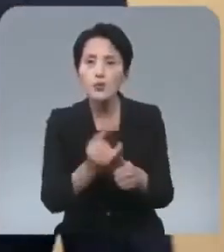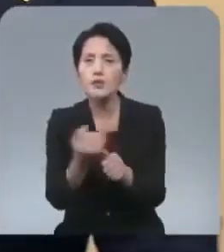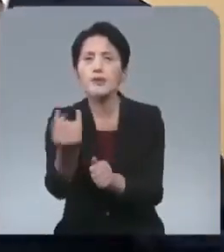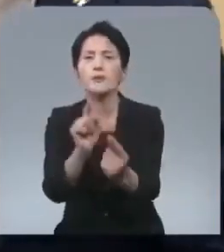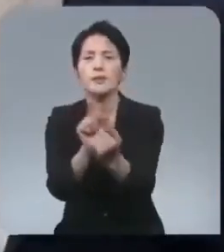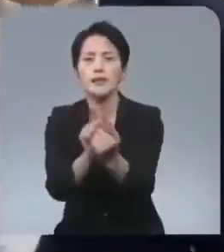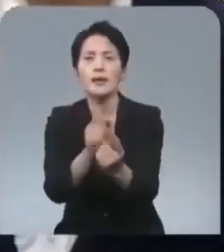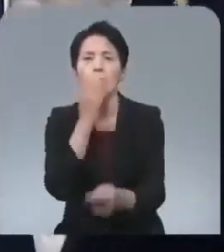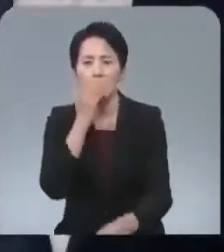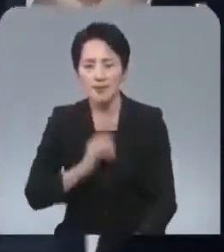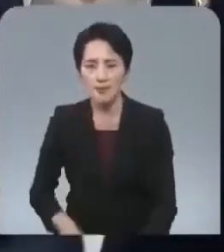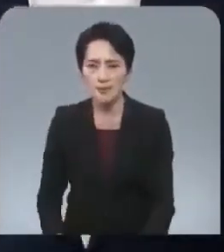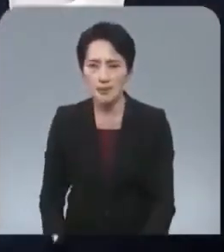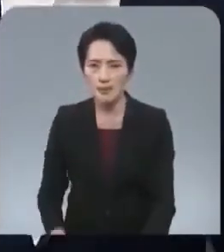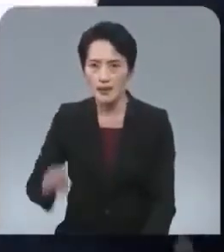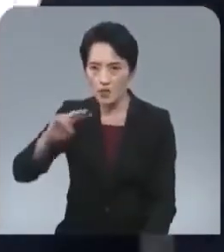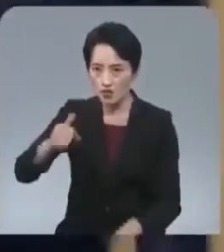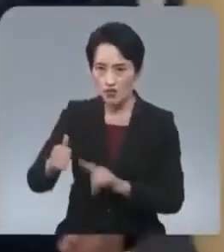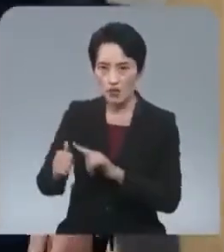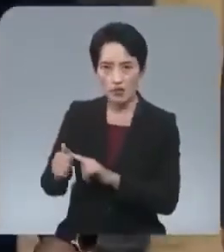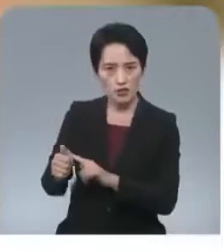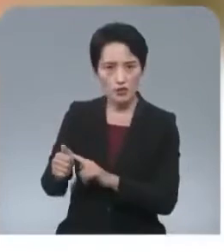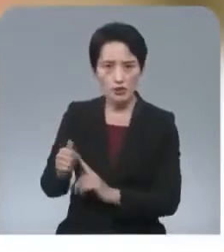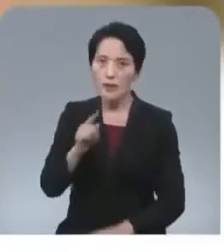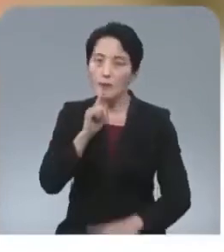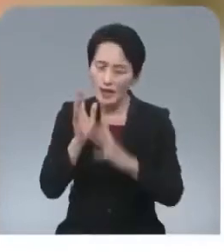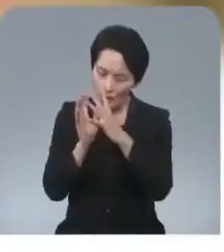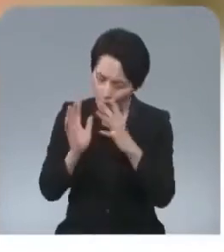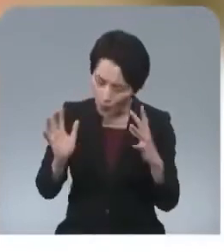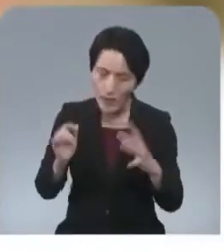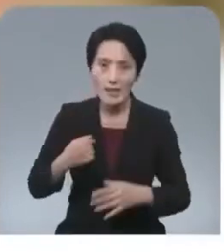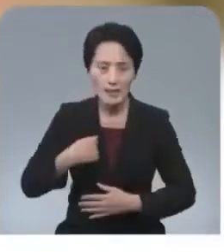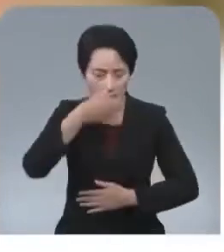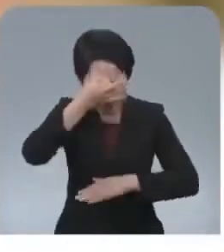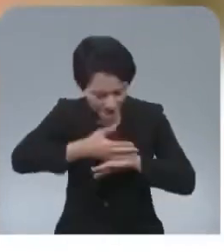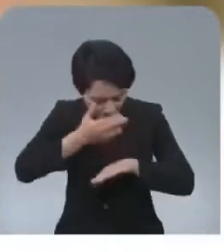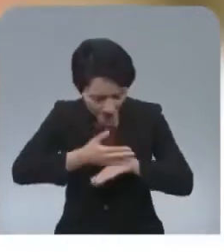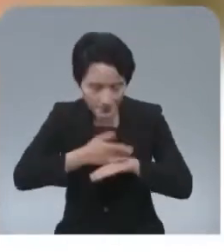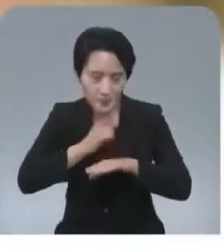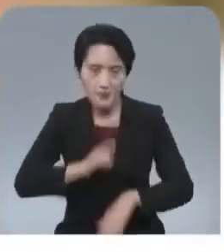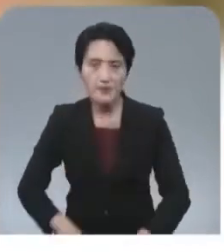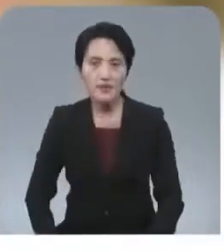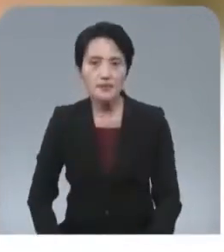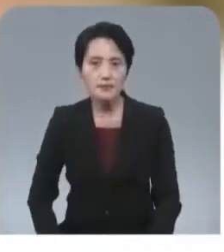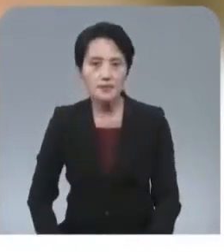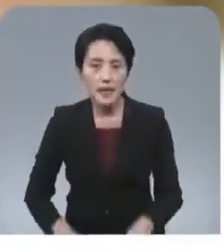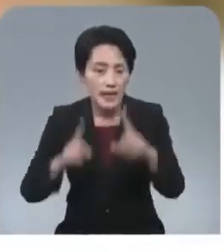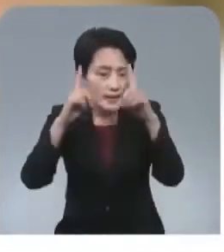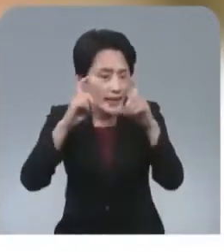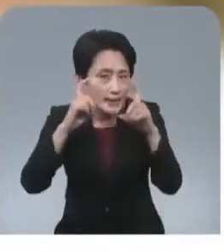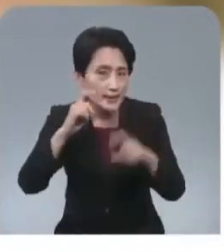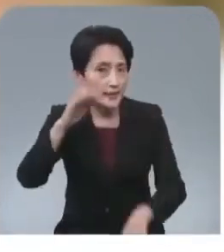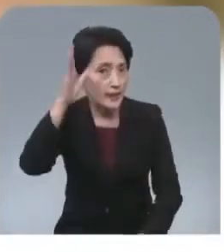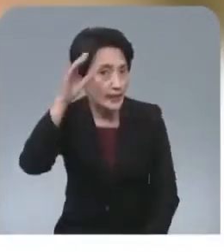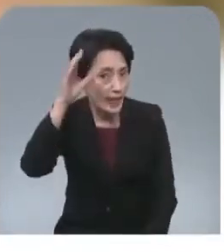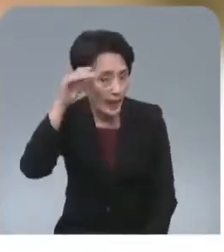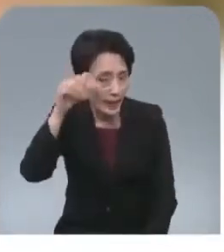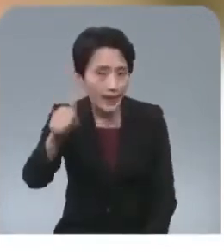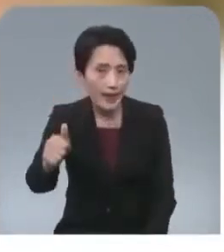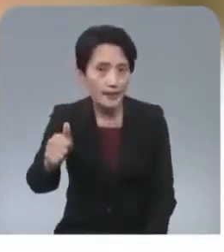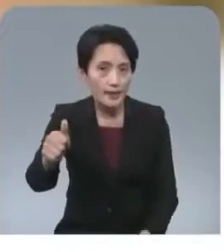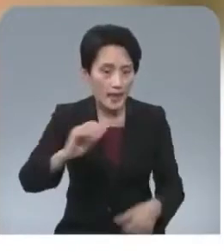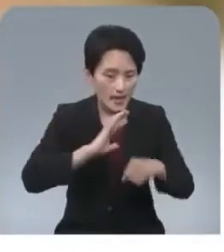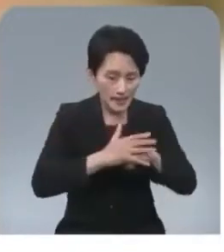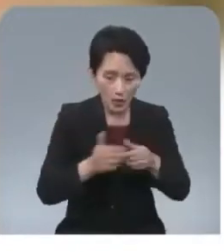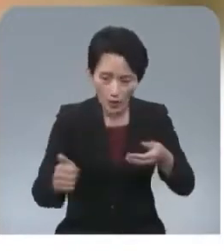국민의힘 윤석열 후보는 전두환 옹호 발언에 대해 송구하다는 입장을 밝힌 뒤 반려견에게 사과를 주는 사진을 SNS에